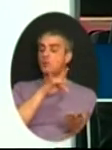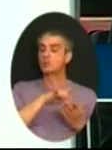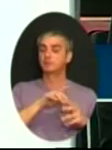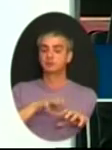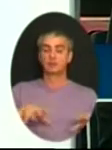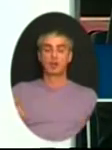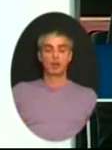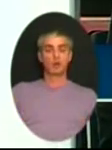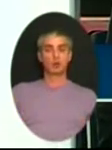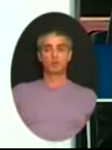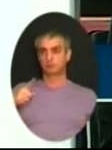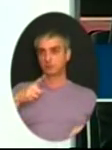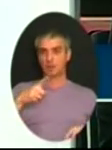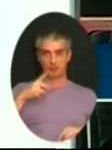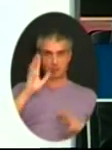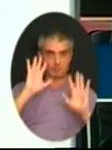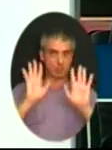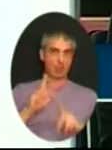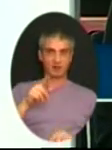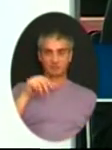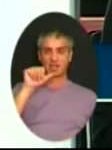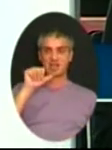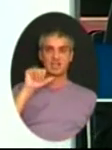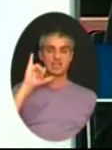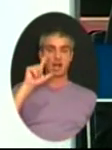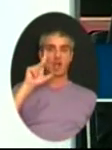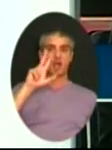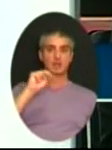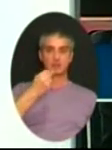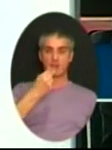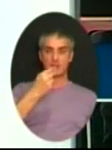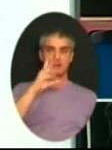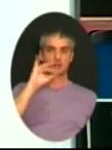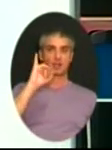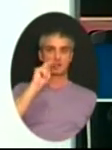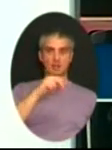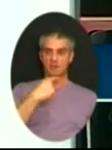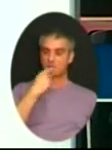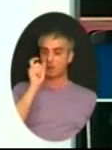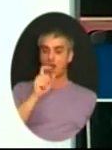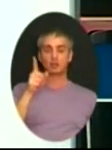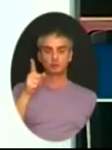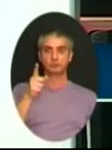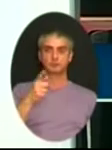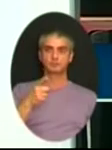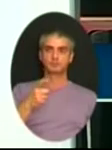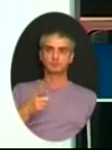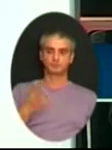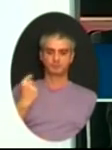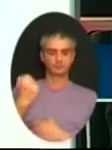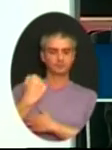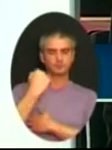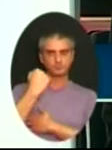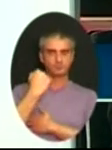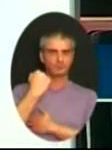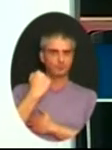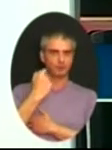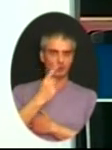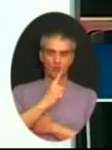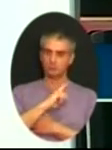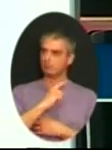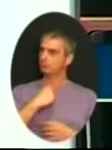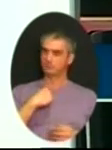הקורסה אצל אילנה דיין ואמר שאנשים רבי כוח... אבל הוא הסביר את זה. לא,